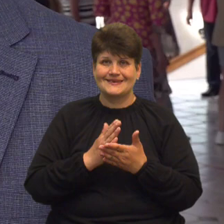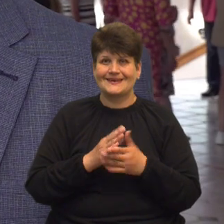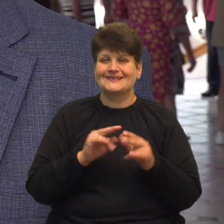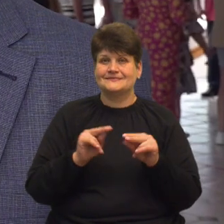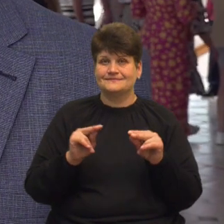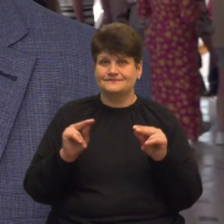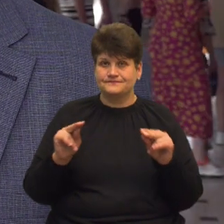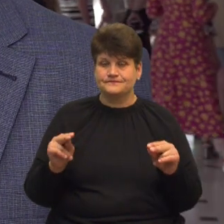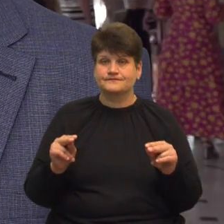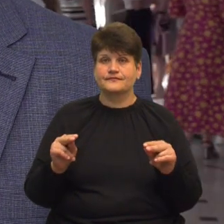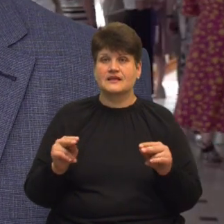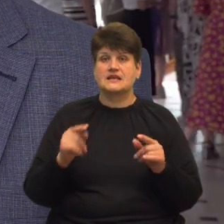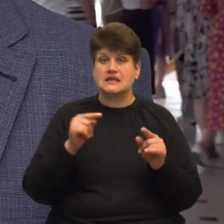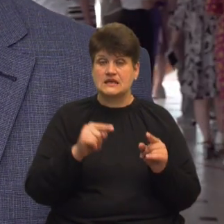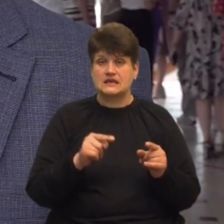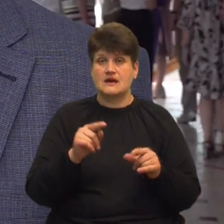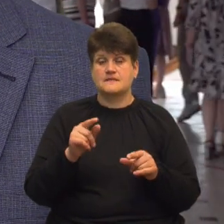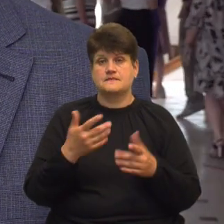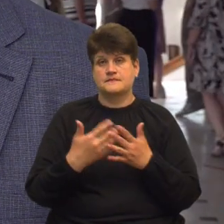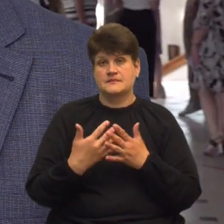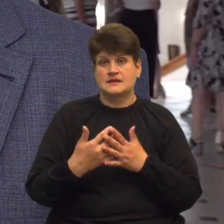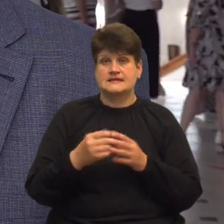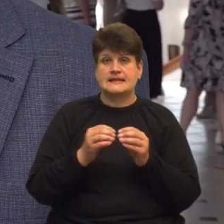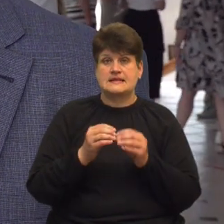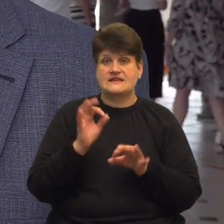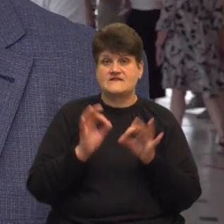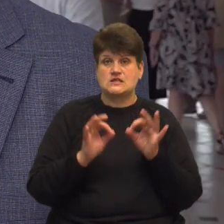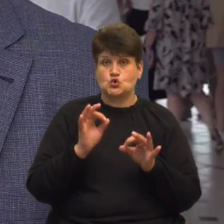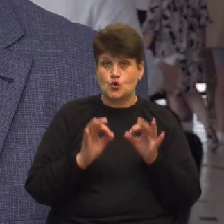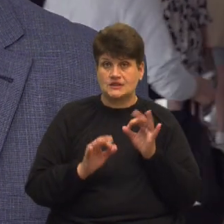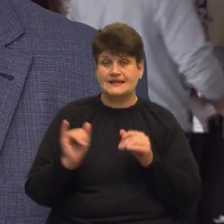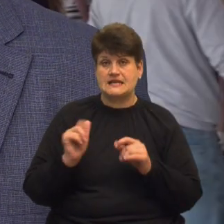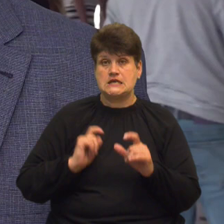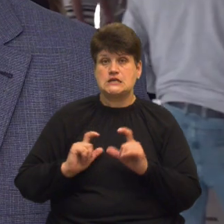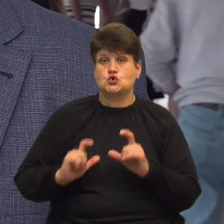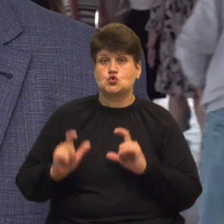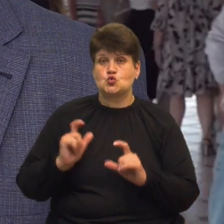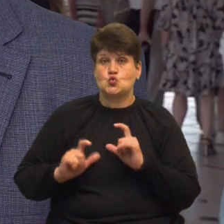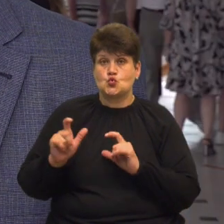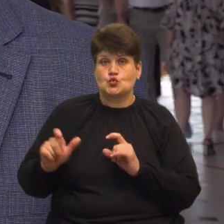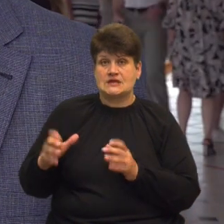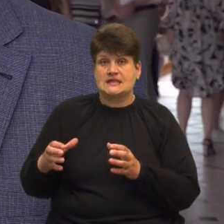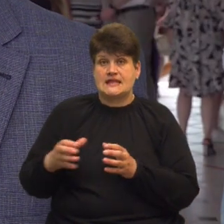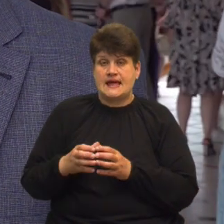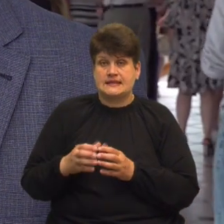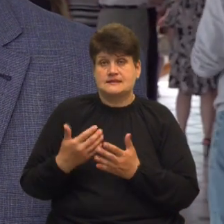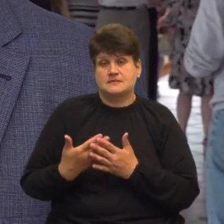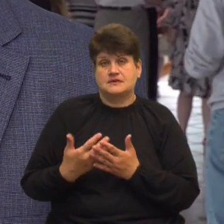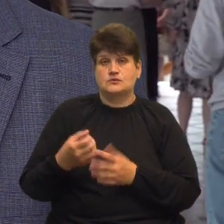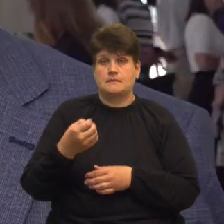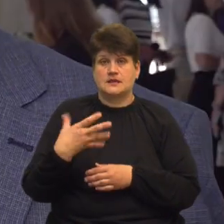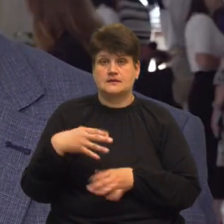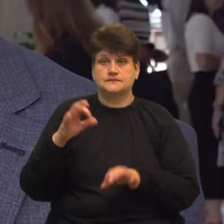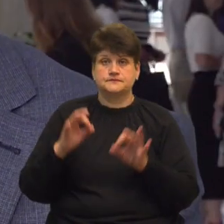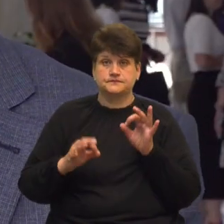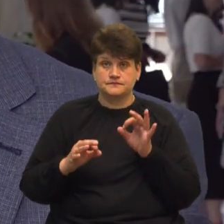та педагогічними, їх питома вага не повинна перевищувати 10%. Та студентська спільнота, яка повинна представити не менше